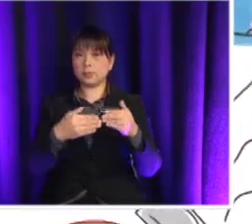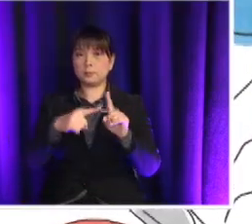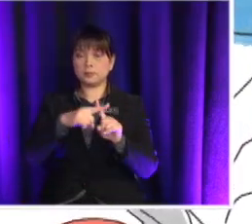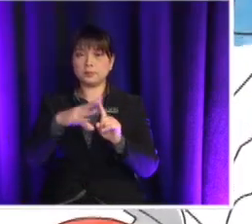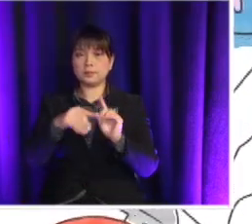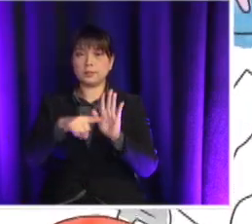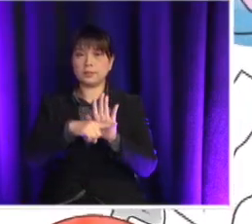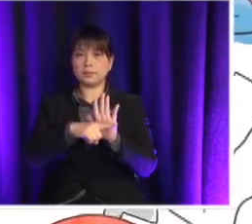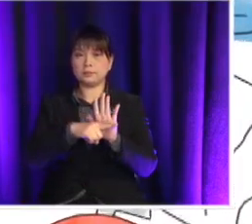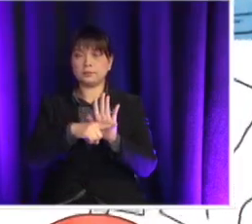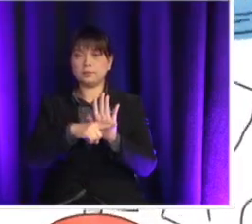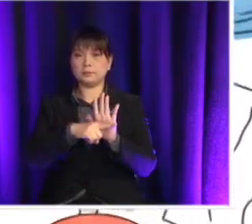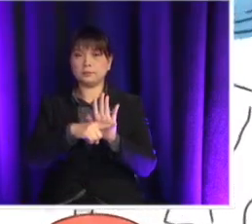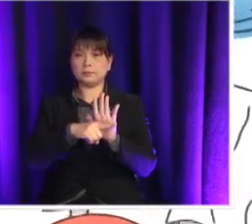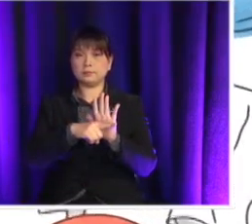Okey.